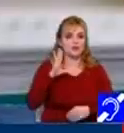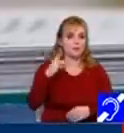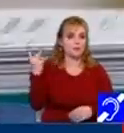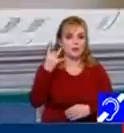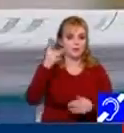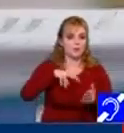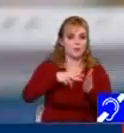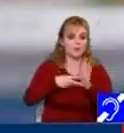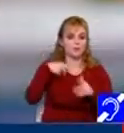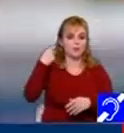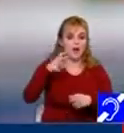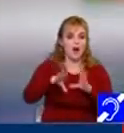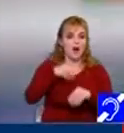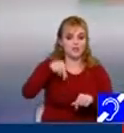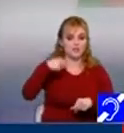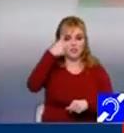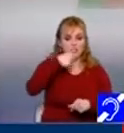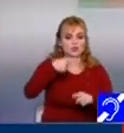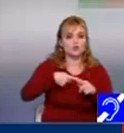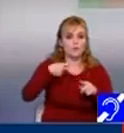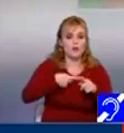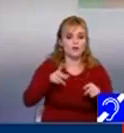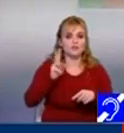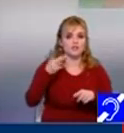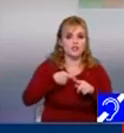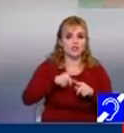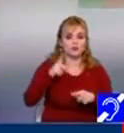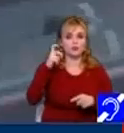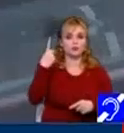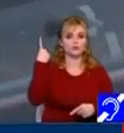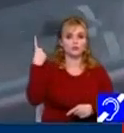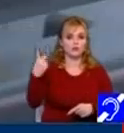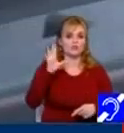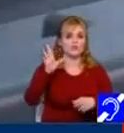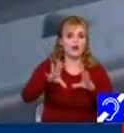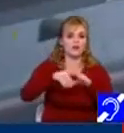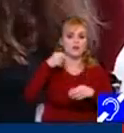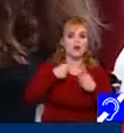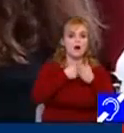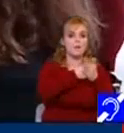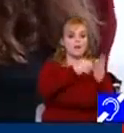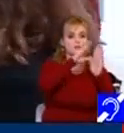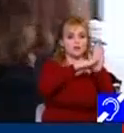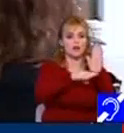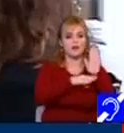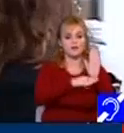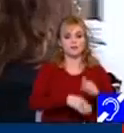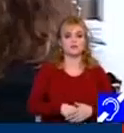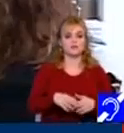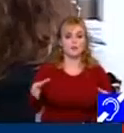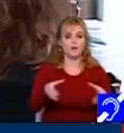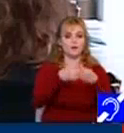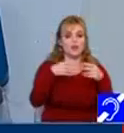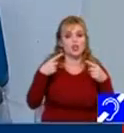politic. La alegerile parlamentare din acest an, jumătate din cei 101 deputați vor fi aleși în baza listelor de partid și